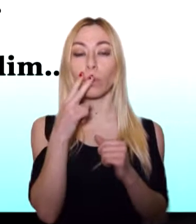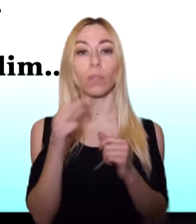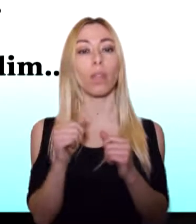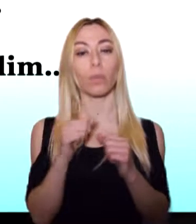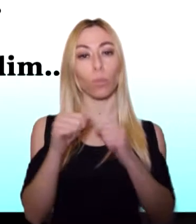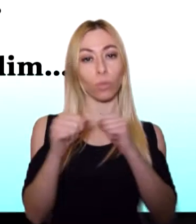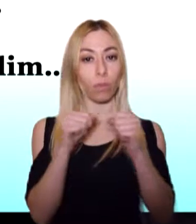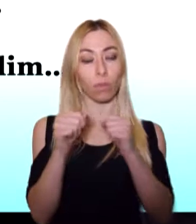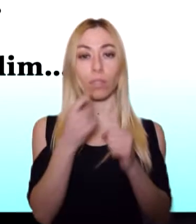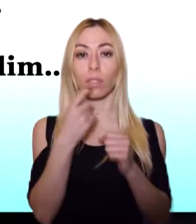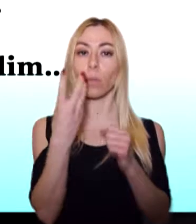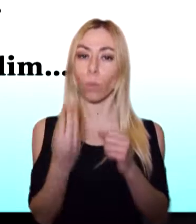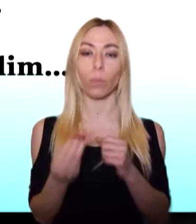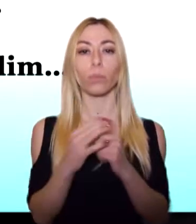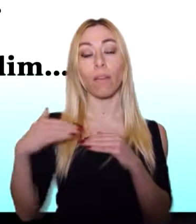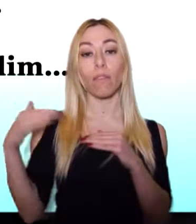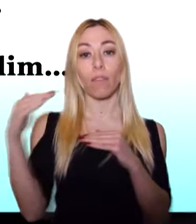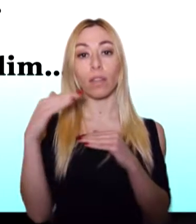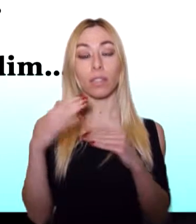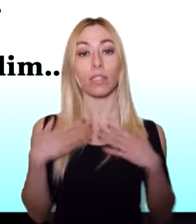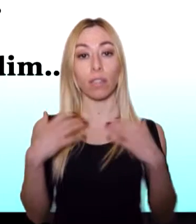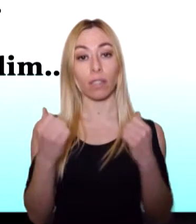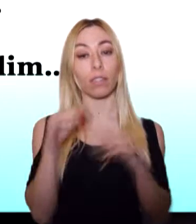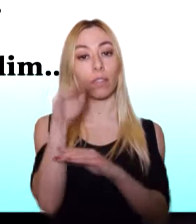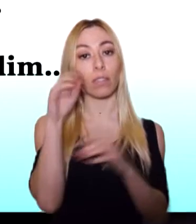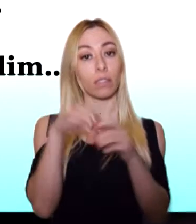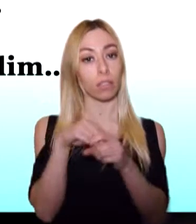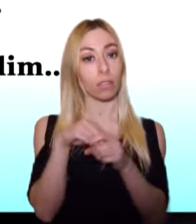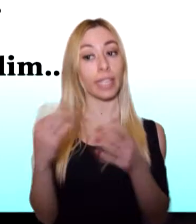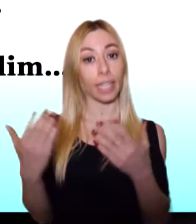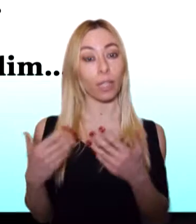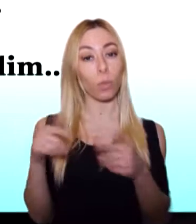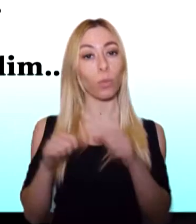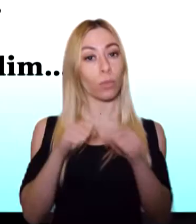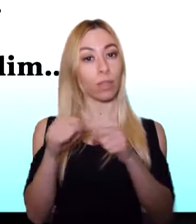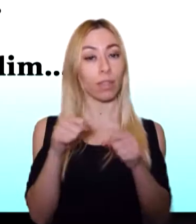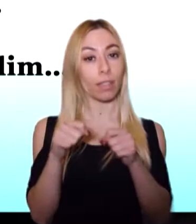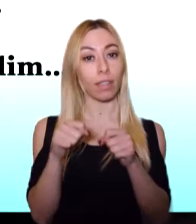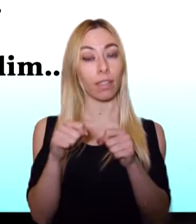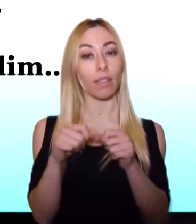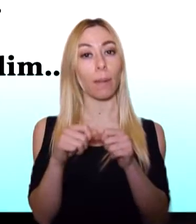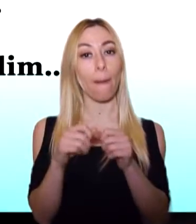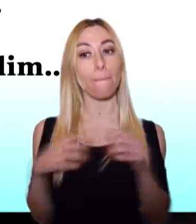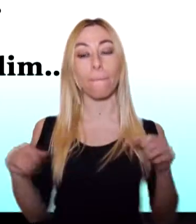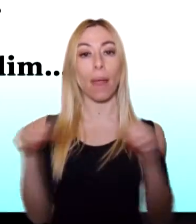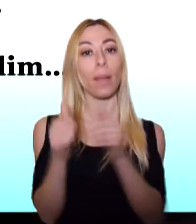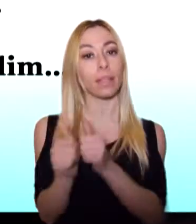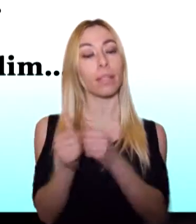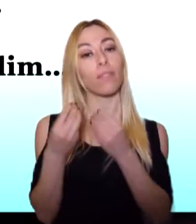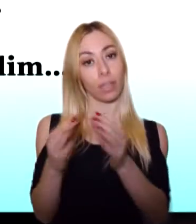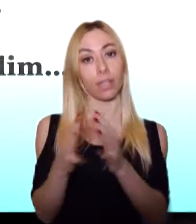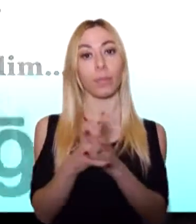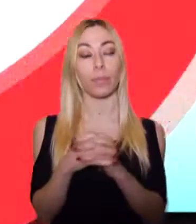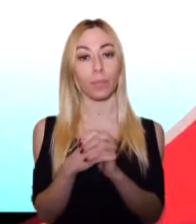yılı ilan edildi. Daha sağlıklı bir yaşam için gelin bu mücadeleye birlikte destek verelim.